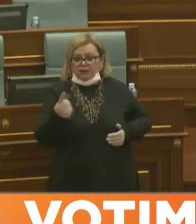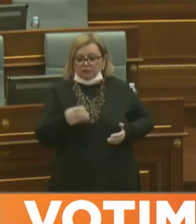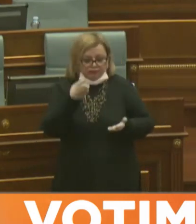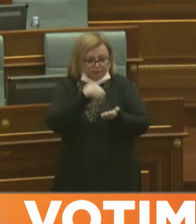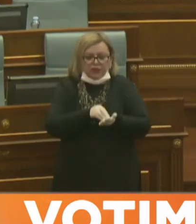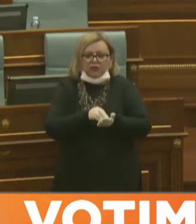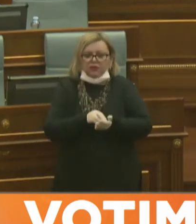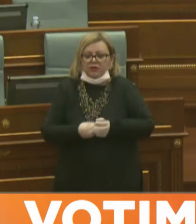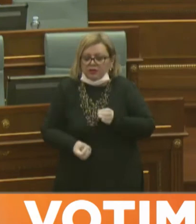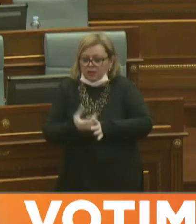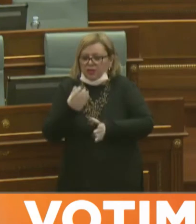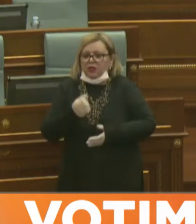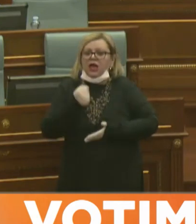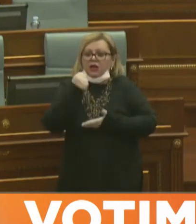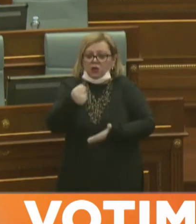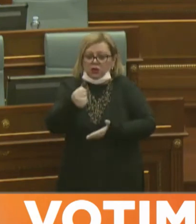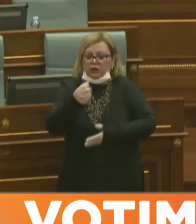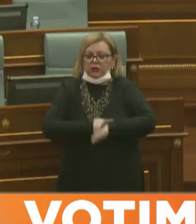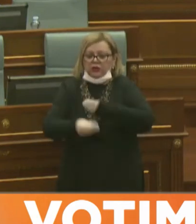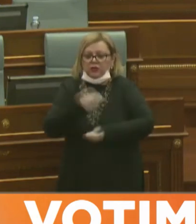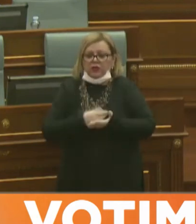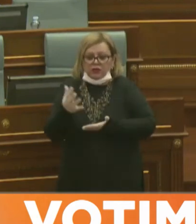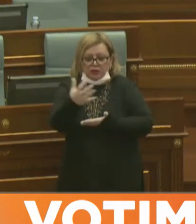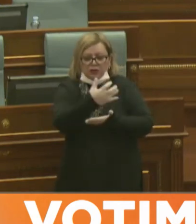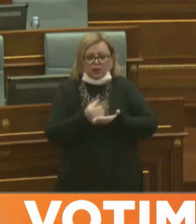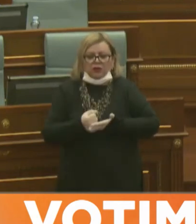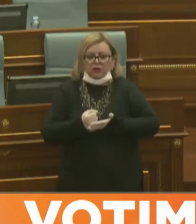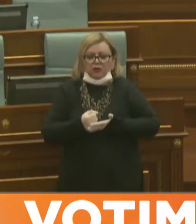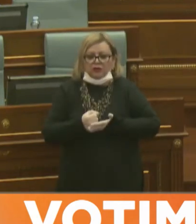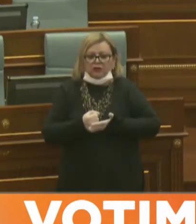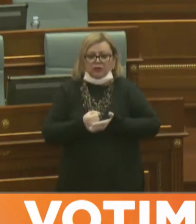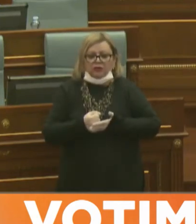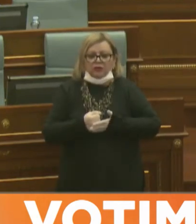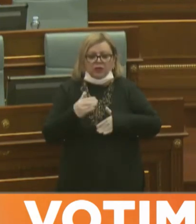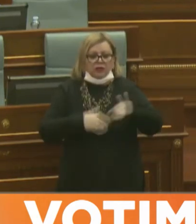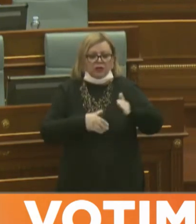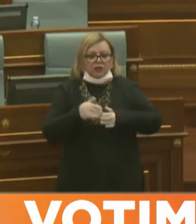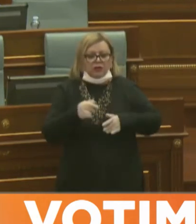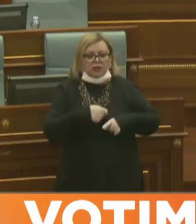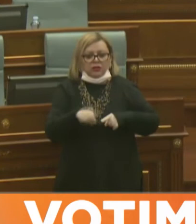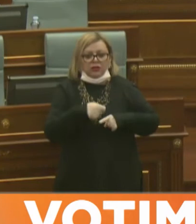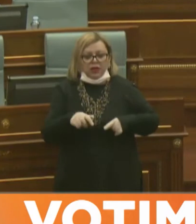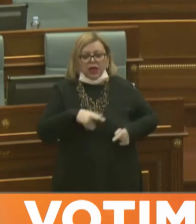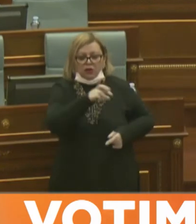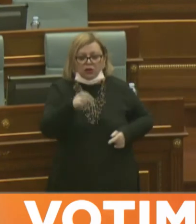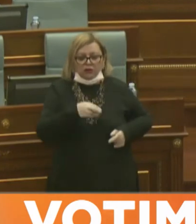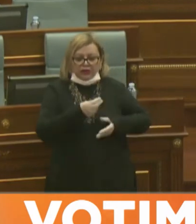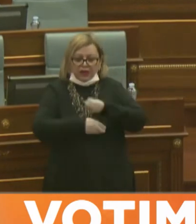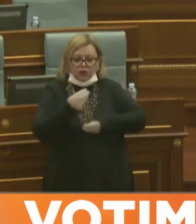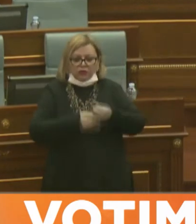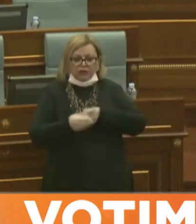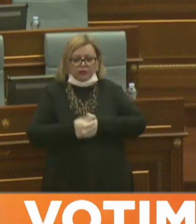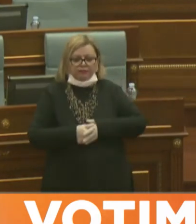do të themelohet fondi për rimëkëmbje ekonomike, ku do të grumbullohen mjetet për rimëkëmbje ekonomike. Ndikimi ekonomik i